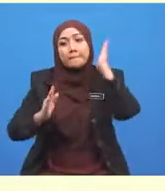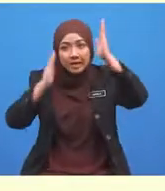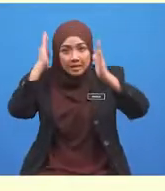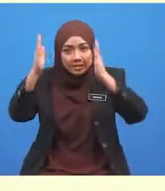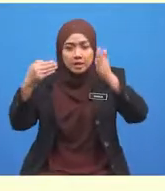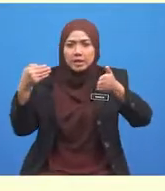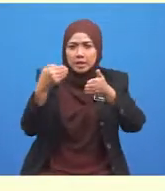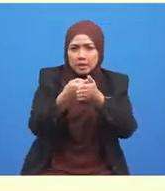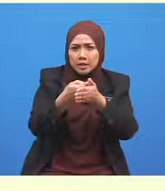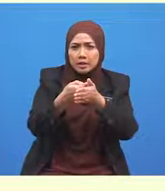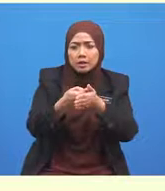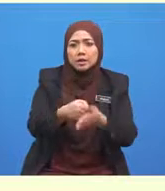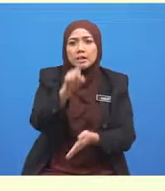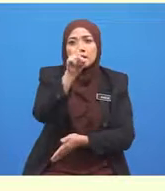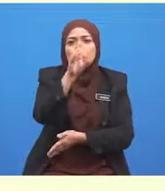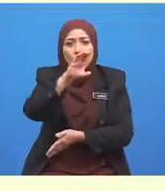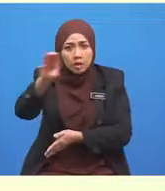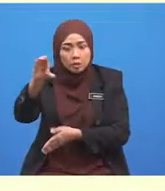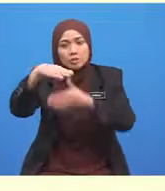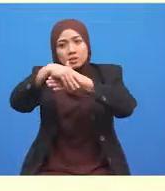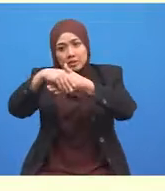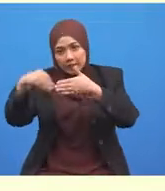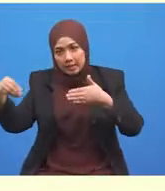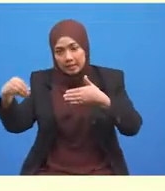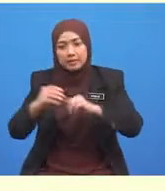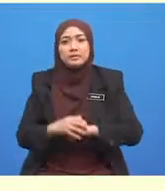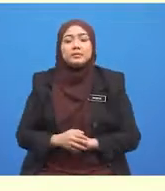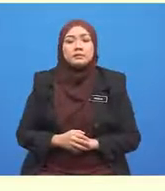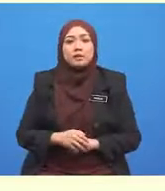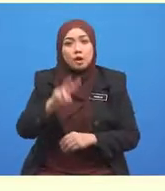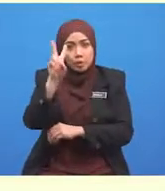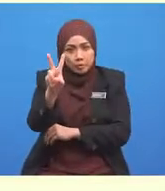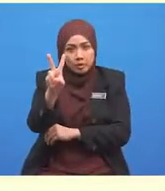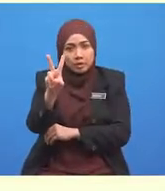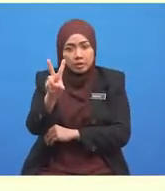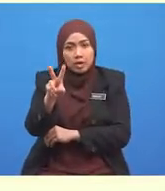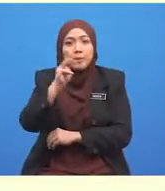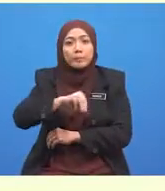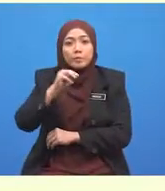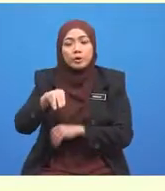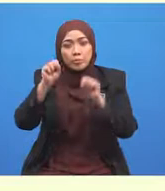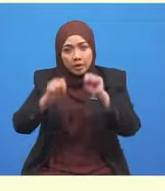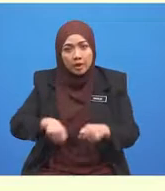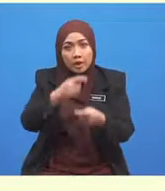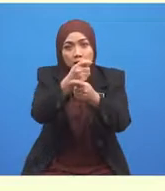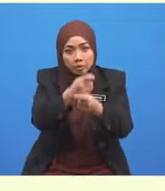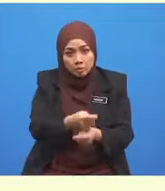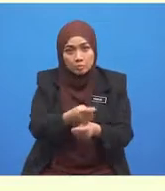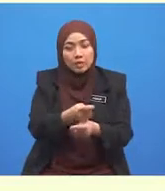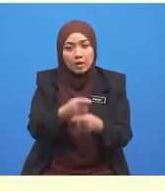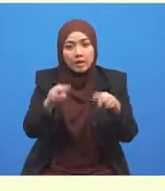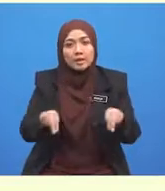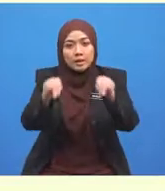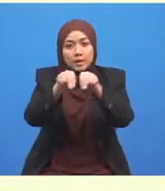RM100. Kedua, murid-murid dapat menentukan nilai wang hingga